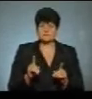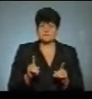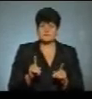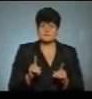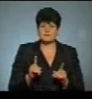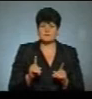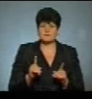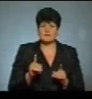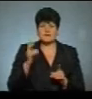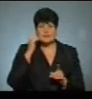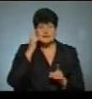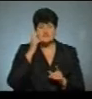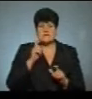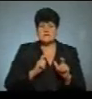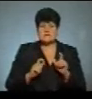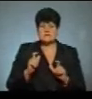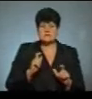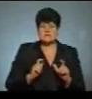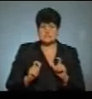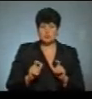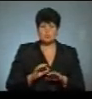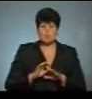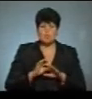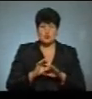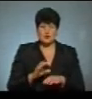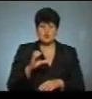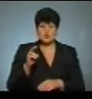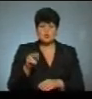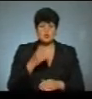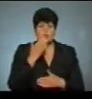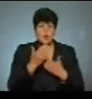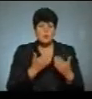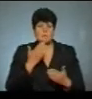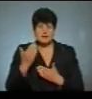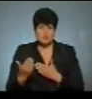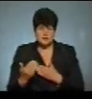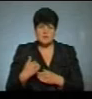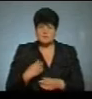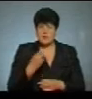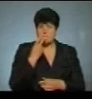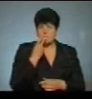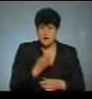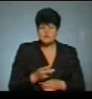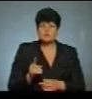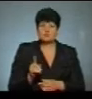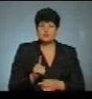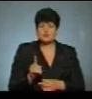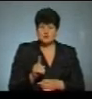КМІС, Київський інститут, проводив соцопитування. Відповідно, ми бачимо, що